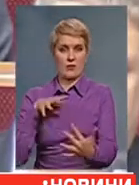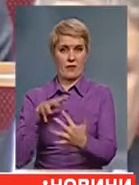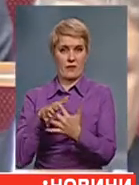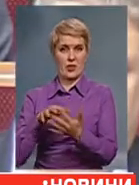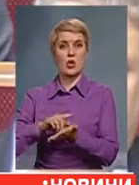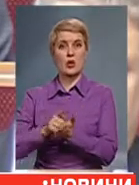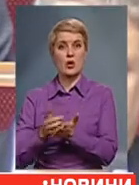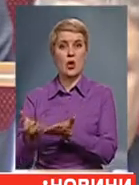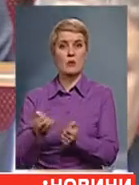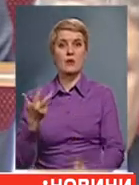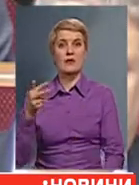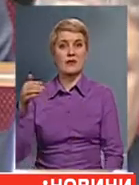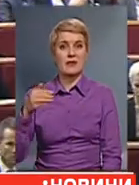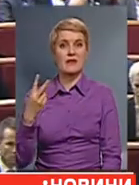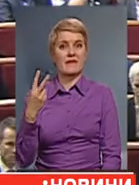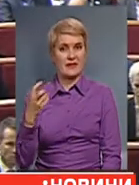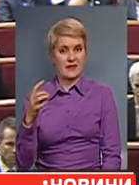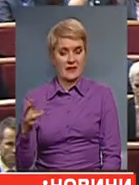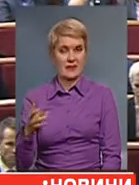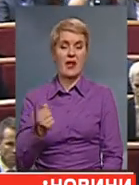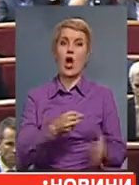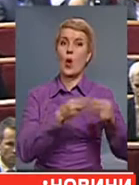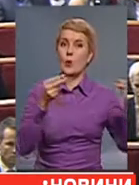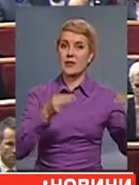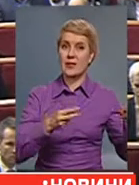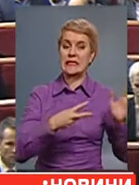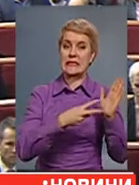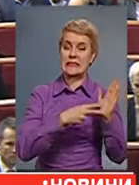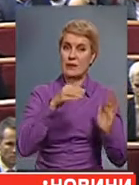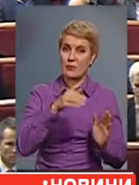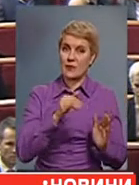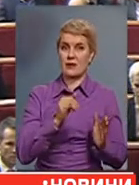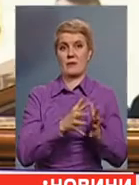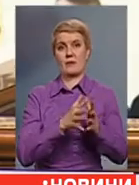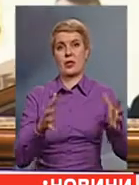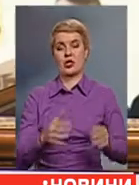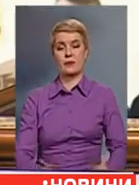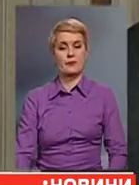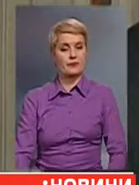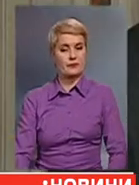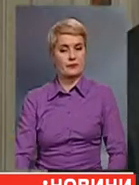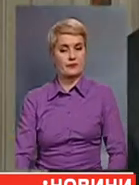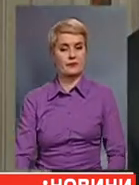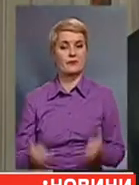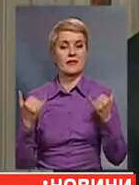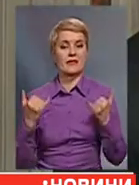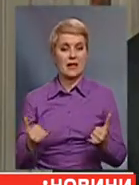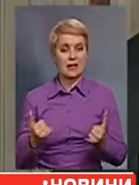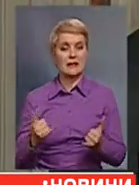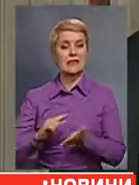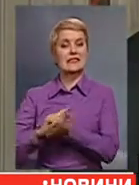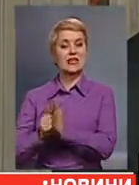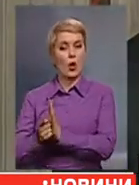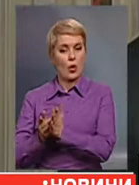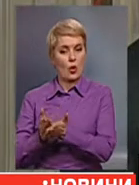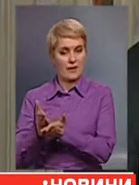строковики одержуватимуть 3200 гривень, а контрактники – 7 тисяч і більше. Зараз, коли строковики не